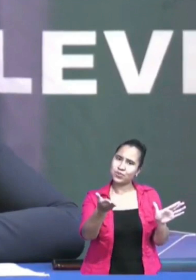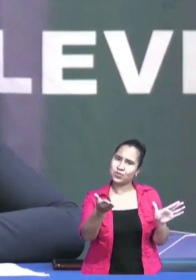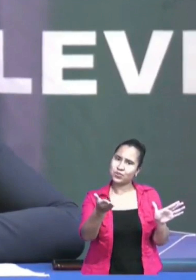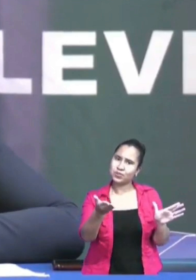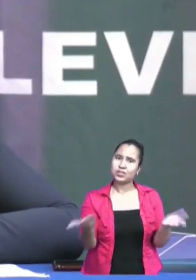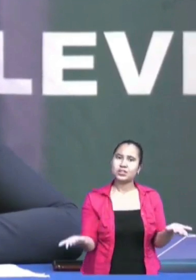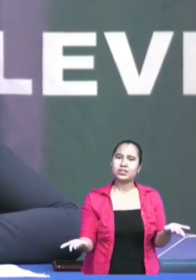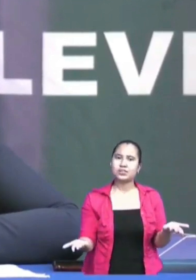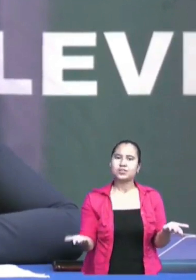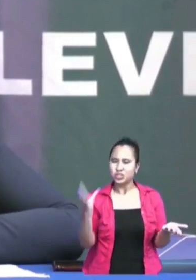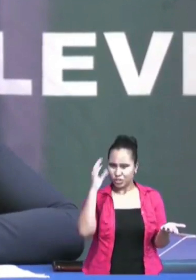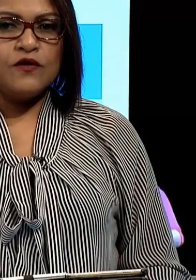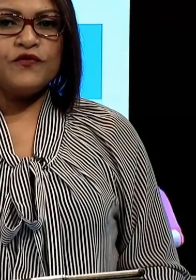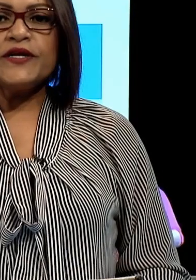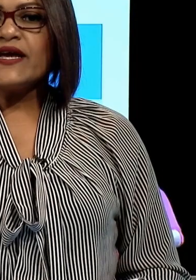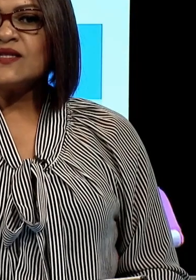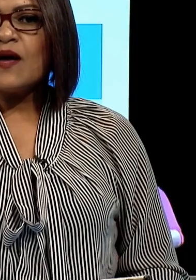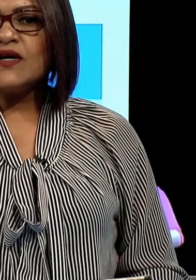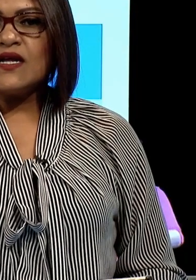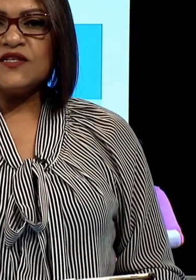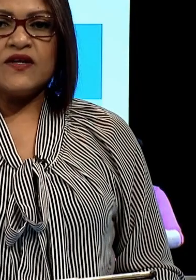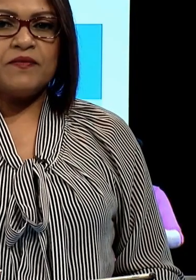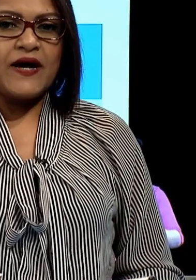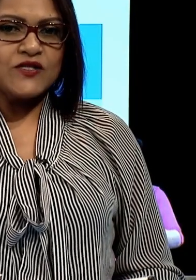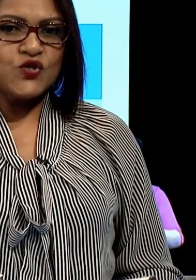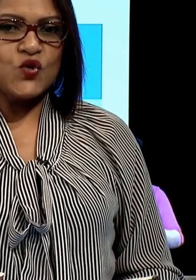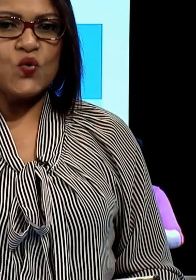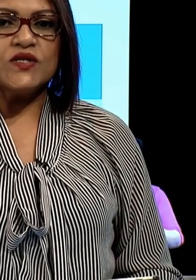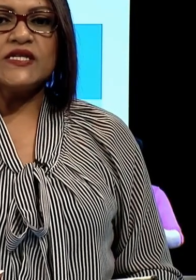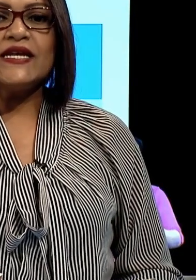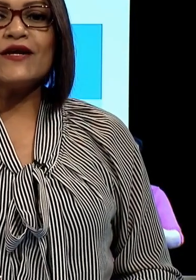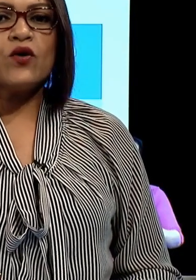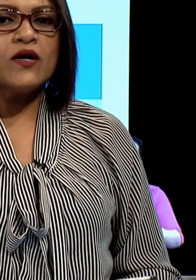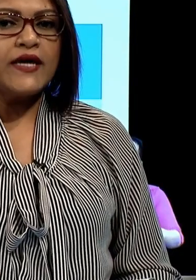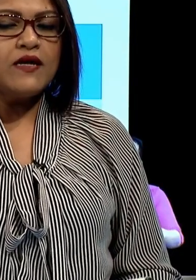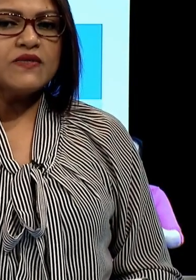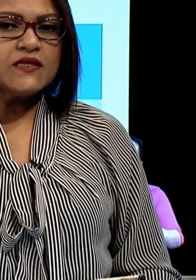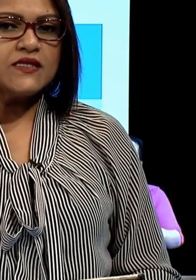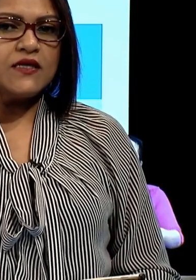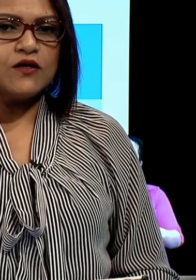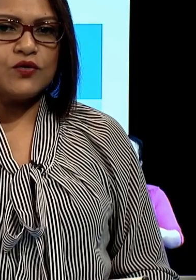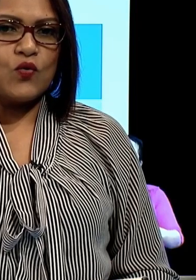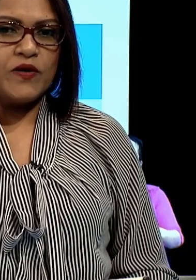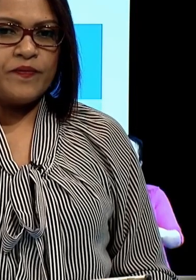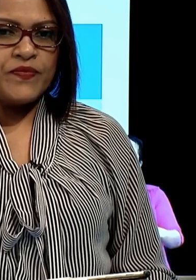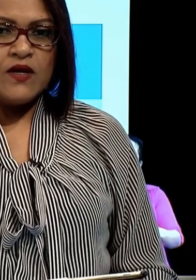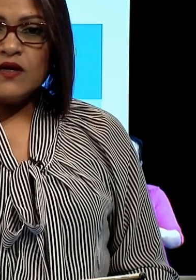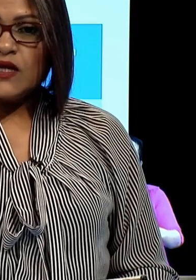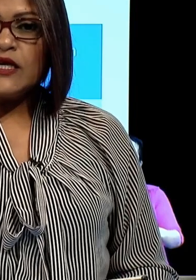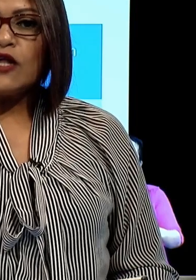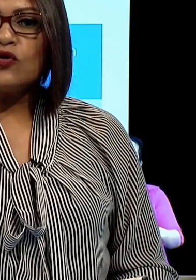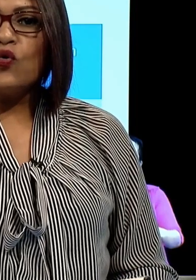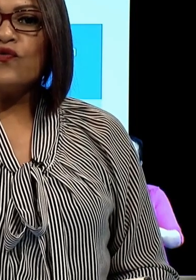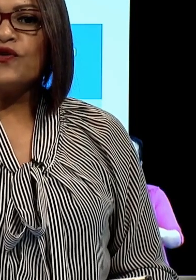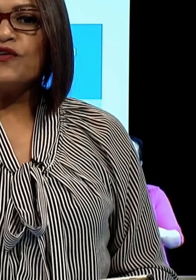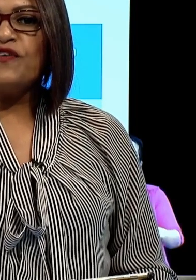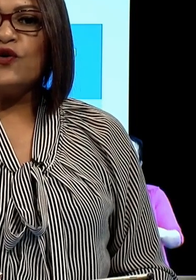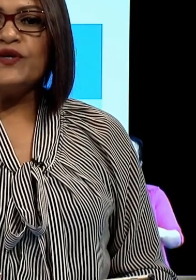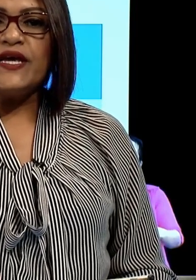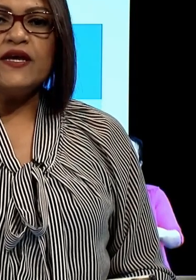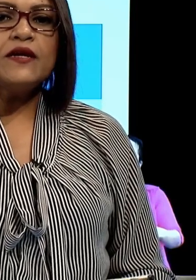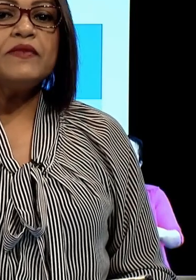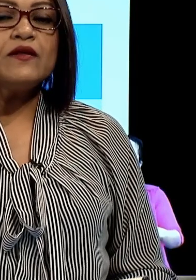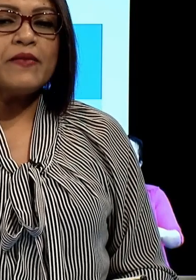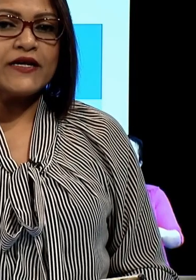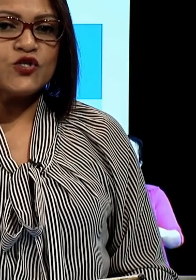ook gevoerd kan worden. Voor de examenklassen van de basisscholen zijn er nog geen beslissingen genomen. Dat geldt ook voor de